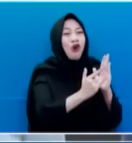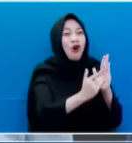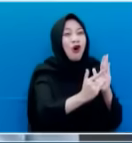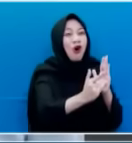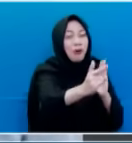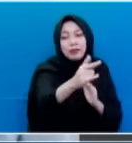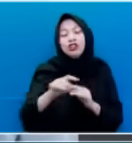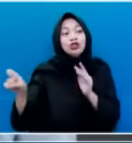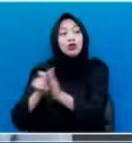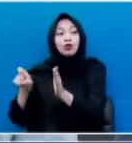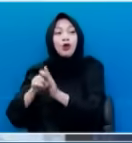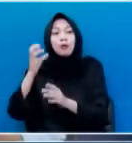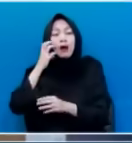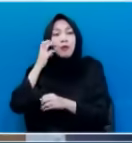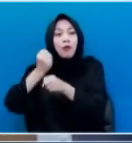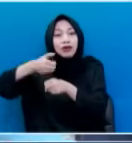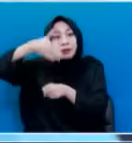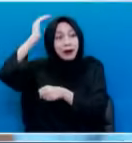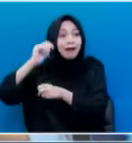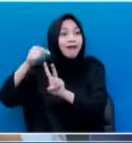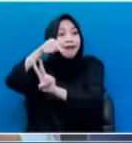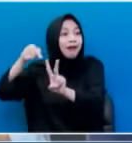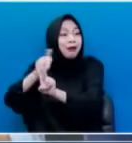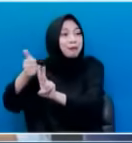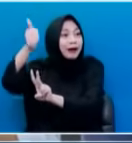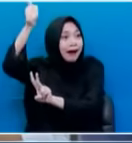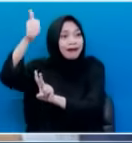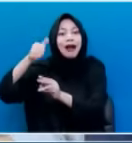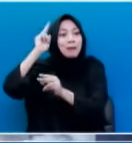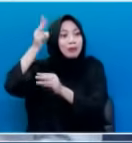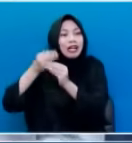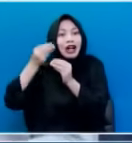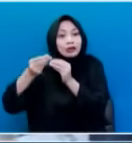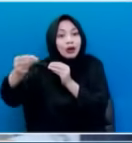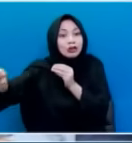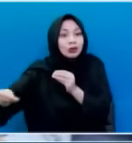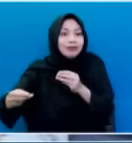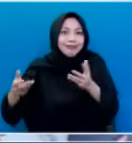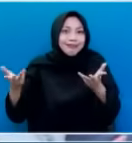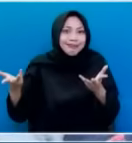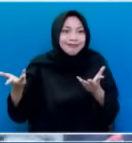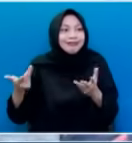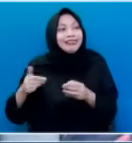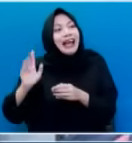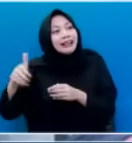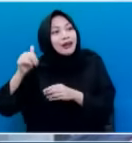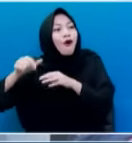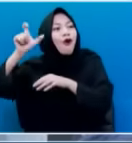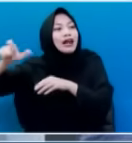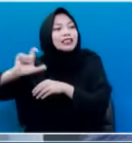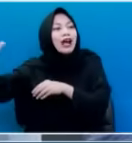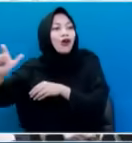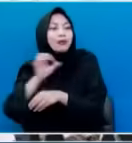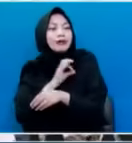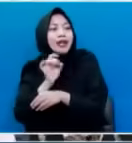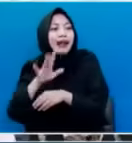Prabowo terpilih, ini juga akan terbawa sampai pada legitimasi pemerintahan nantinya. Dan ini akan buruk bagi jalannya penyelenggaraan